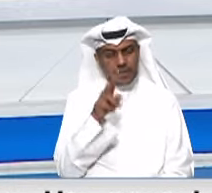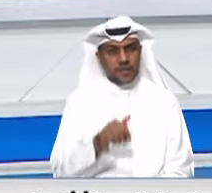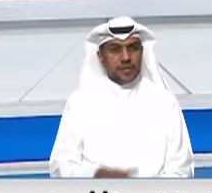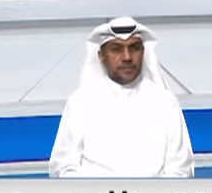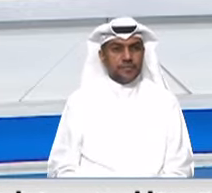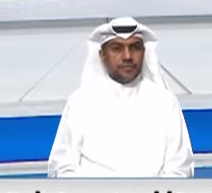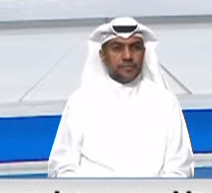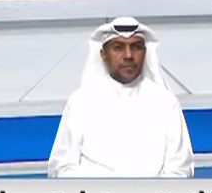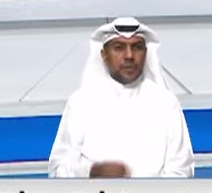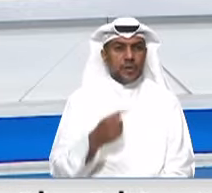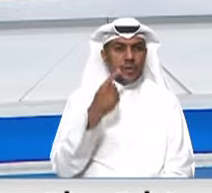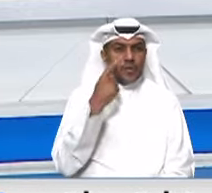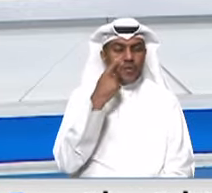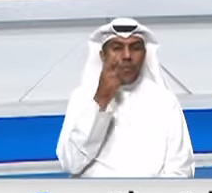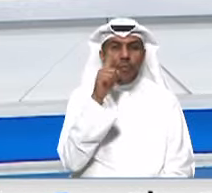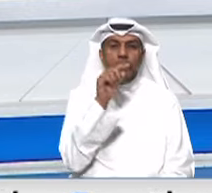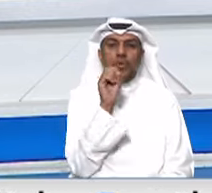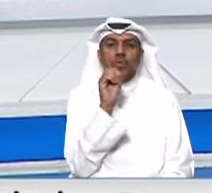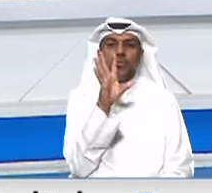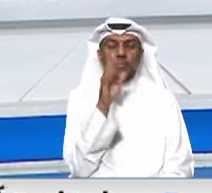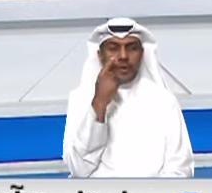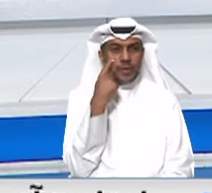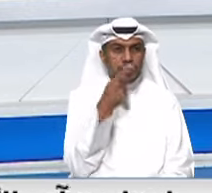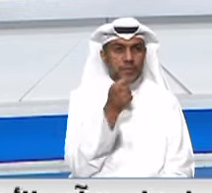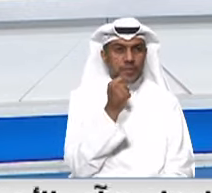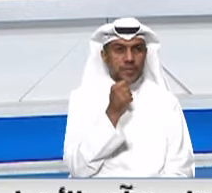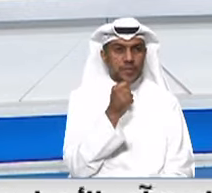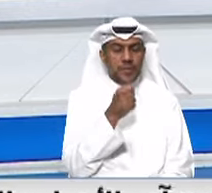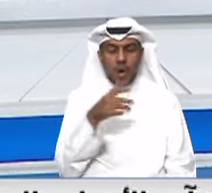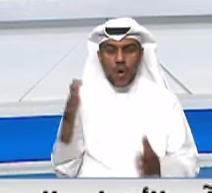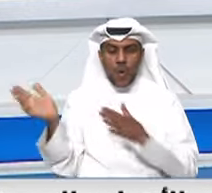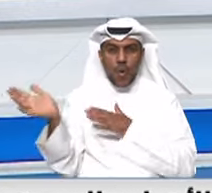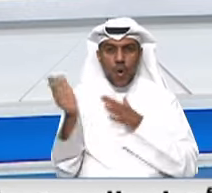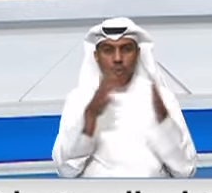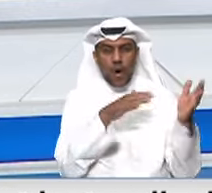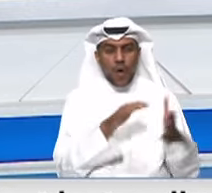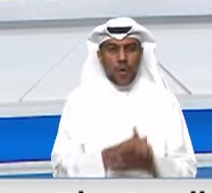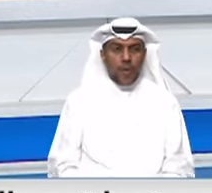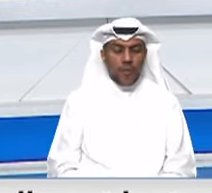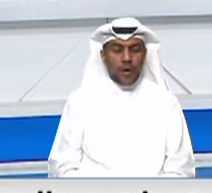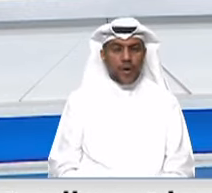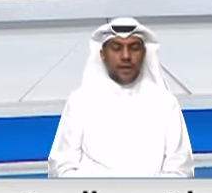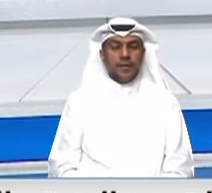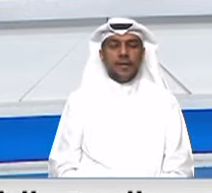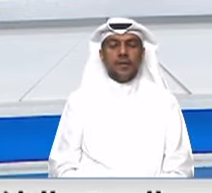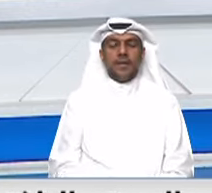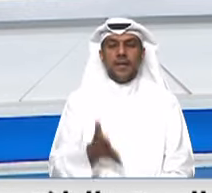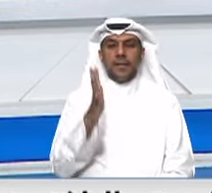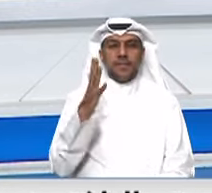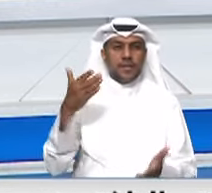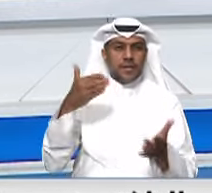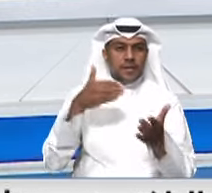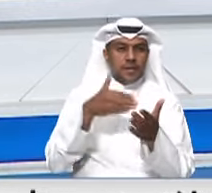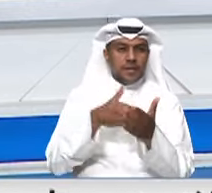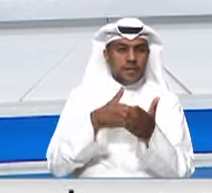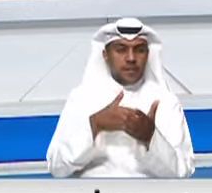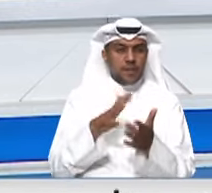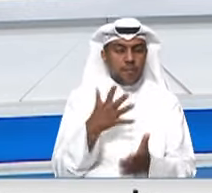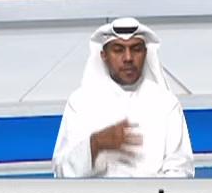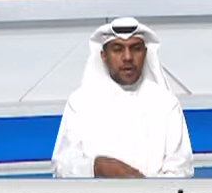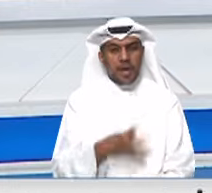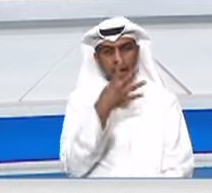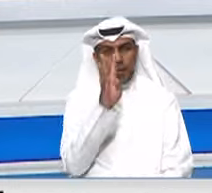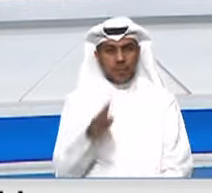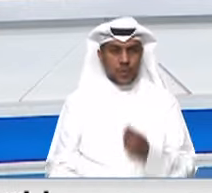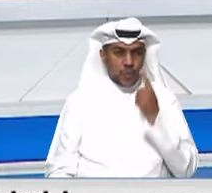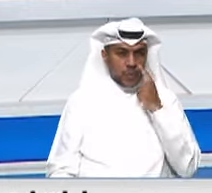بالنسبه للساعات الاولى من صباح يوم الغد، الرياح بشكل عام معتدله السرعه من 15 قد تنشط الى تصل